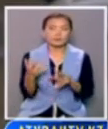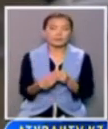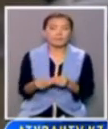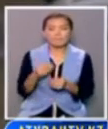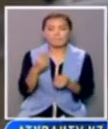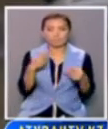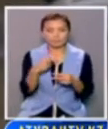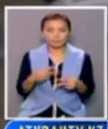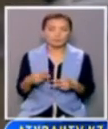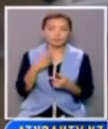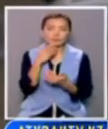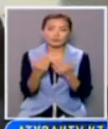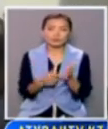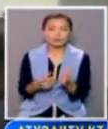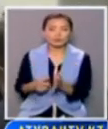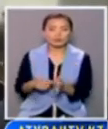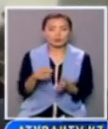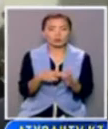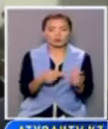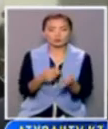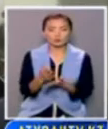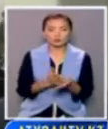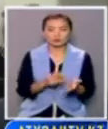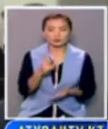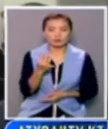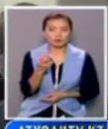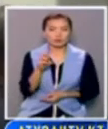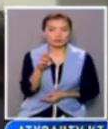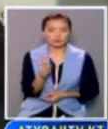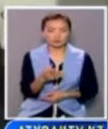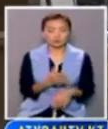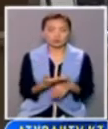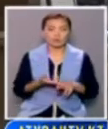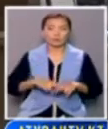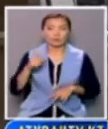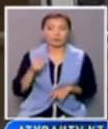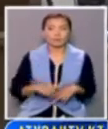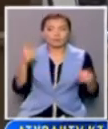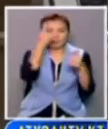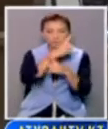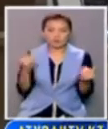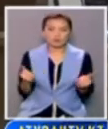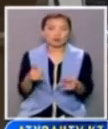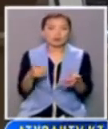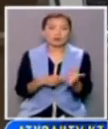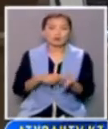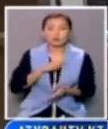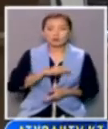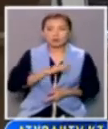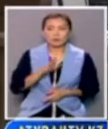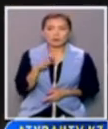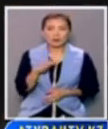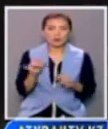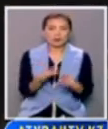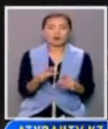качестве свидетеля был допрошен следователь антикоррупционной службы миром биг си кулаев подозреваемый сообщил что в ходе расследования были